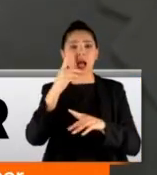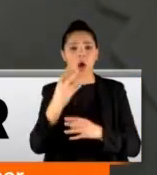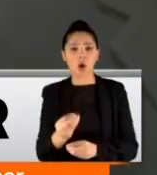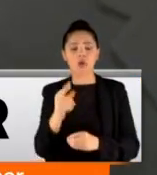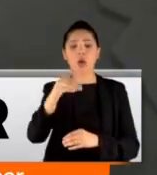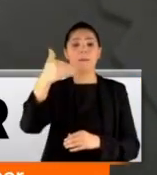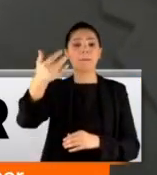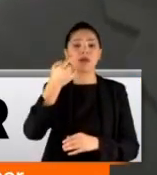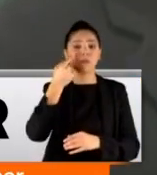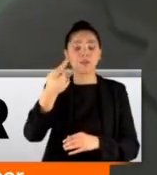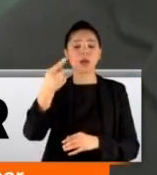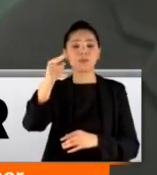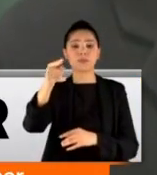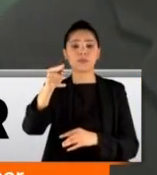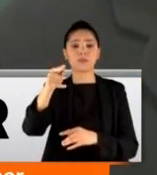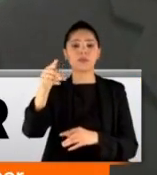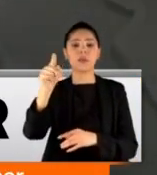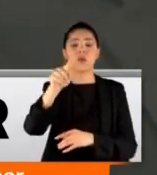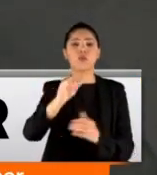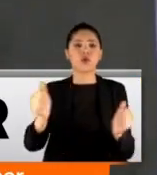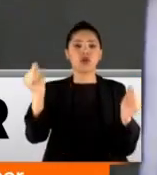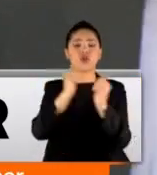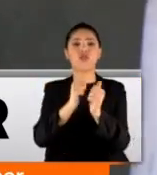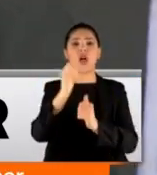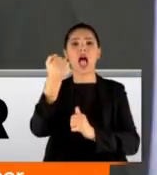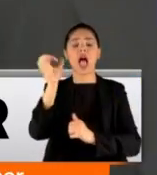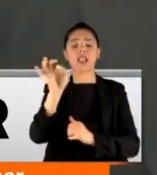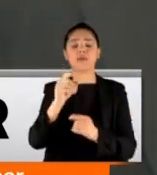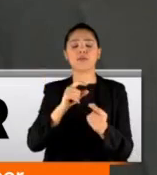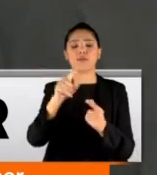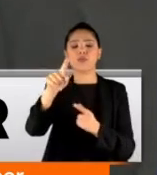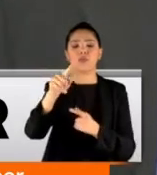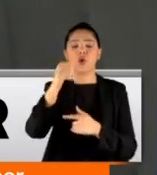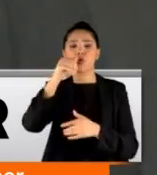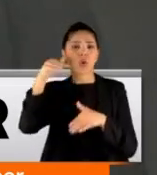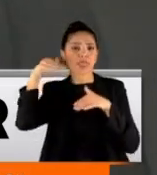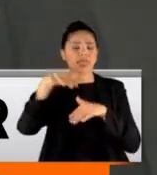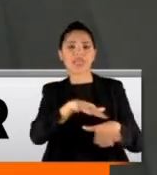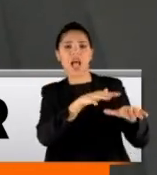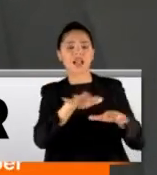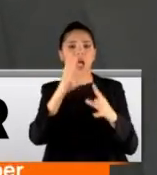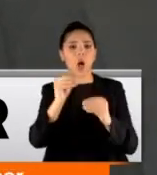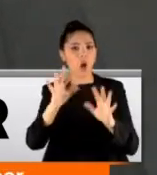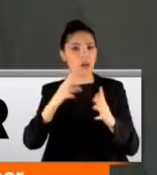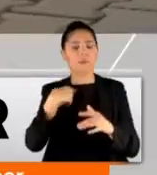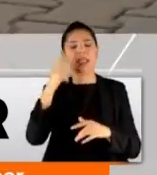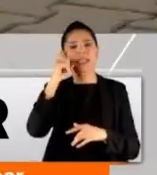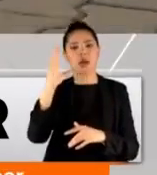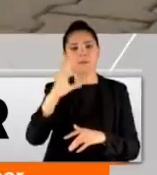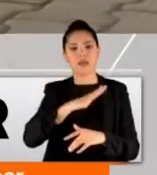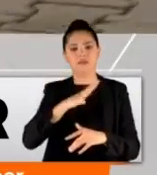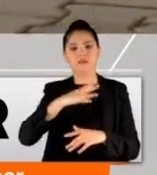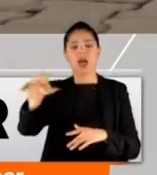geçtiğiniz zaman faylanma göre yaklaşık 12 katı 60 santimlik tsunami dalgaları meydana gelebileceği öngörülmekte.